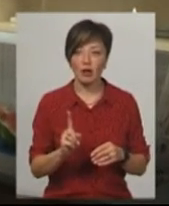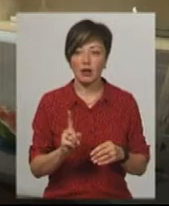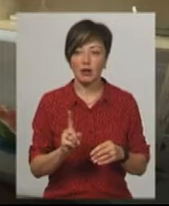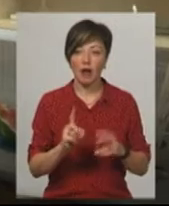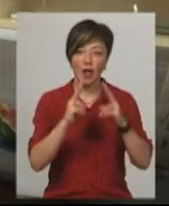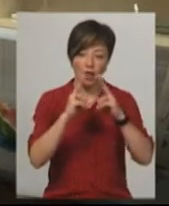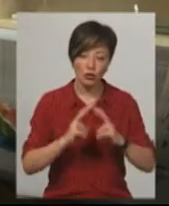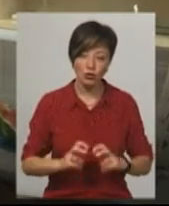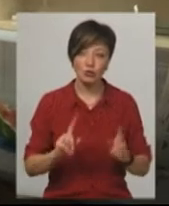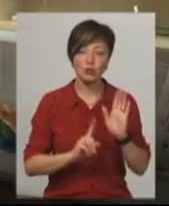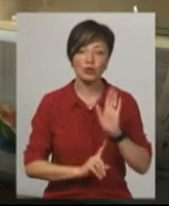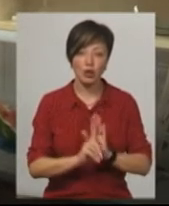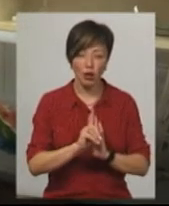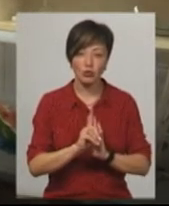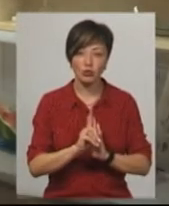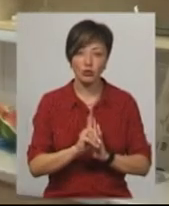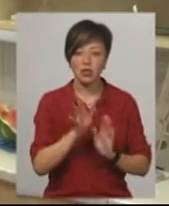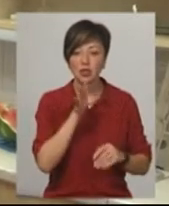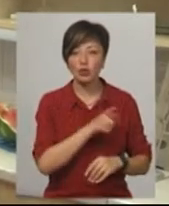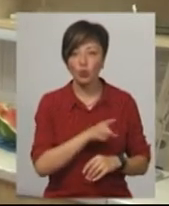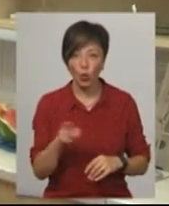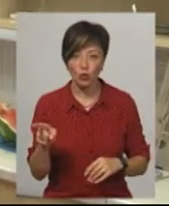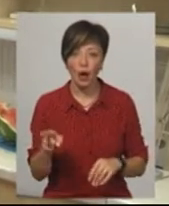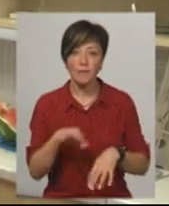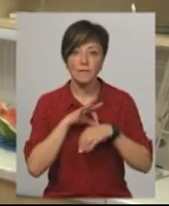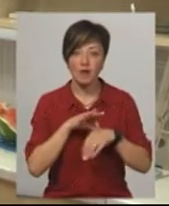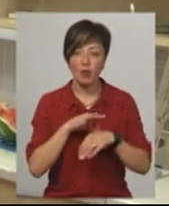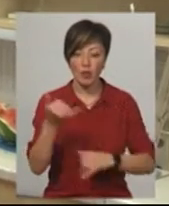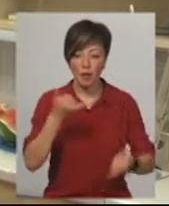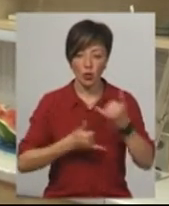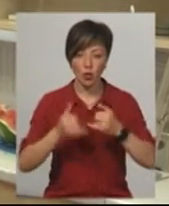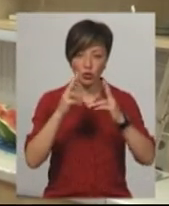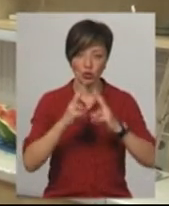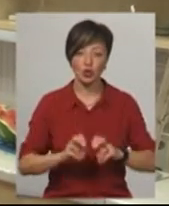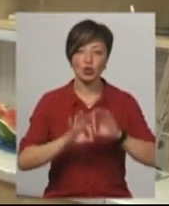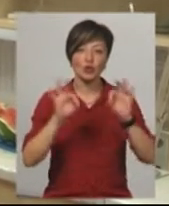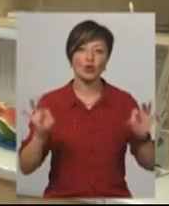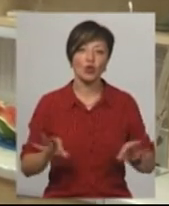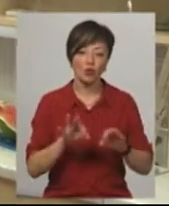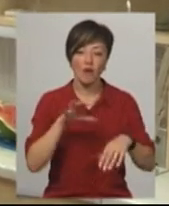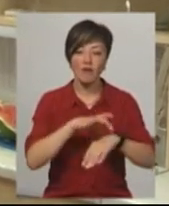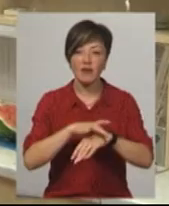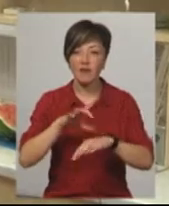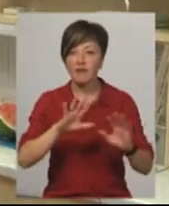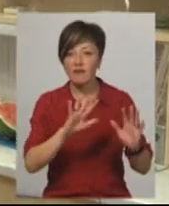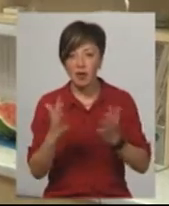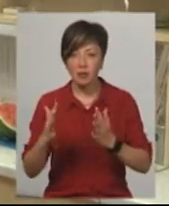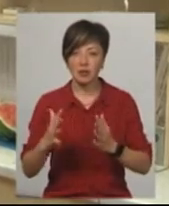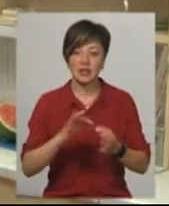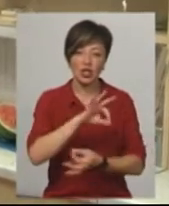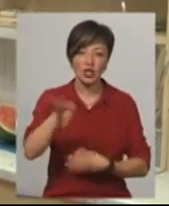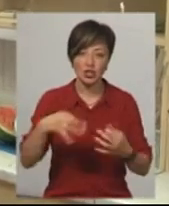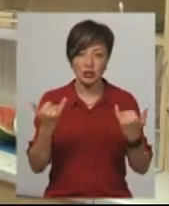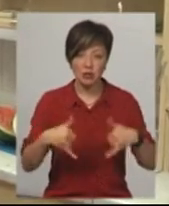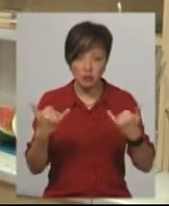аналізуючи те, що спочатку сезону ми проводимо лабораторні дослідження, жодного виявленого випадку з надлишковим